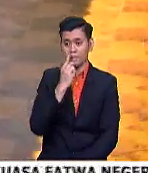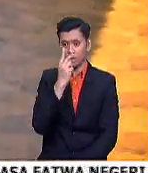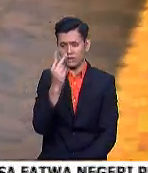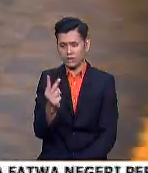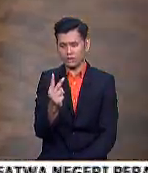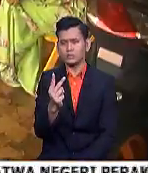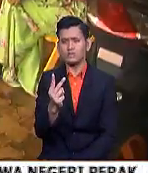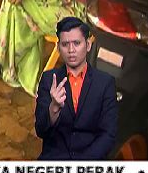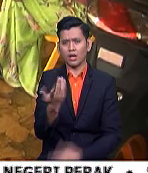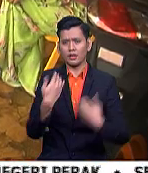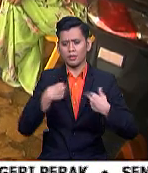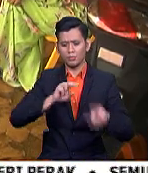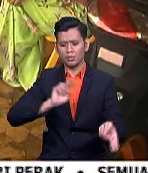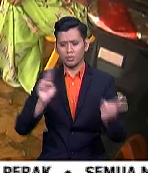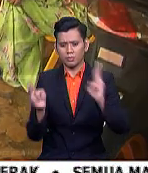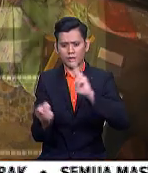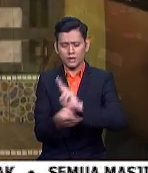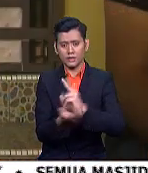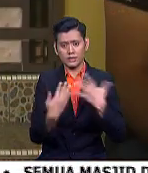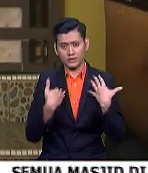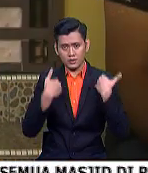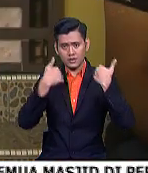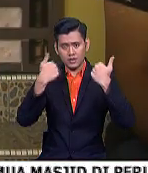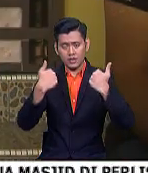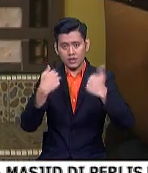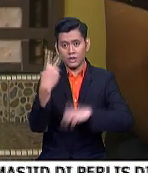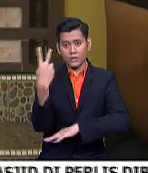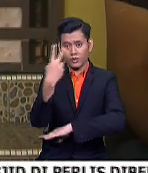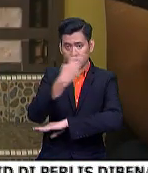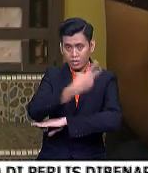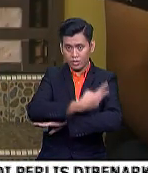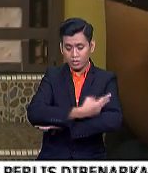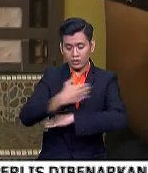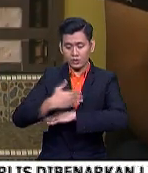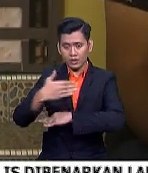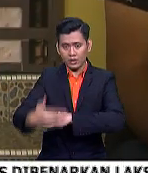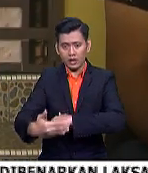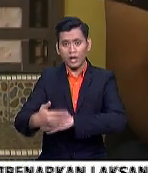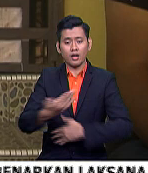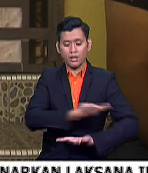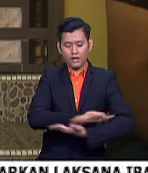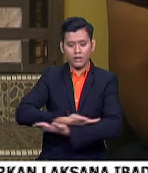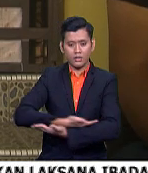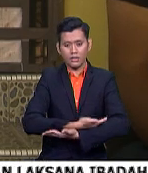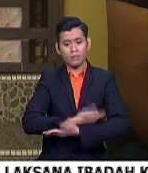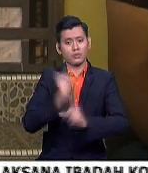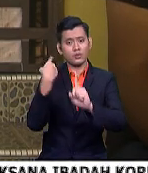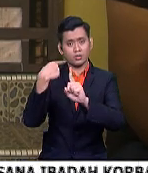ada sedikit nampak beransur pulih, selang dua hari tu dapat pula keputusan anak-anak positif tiga